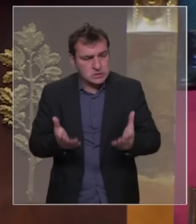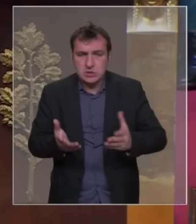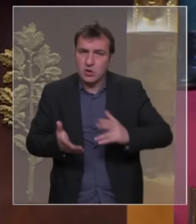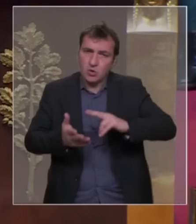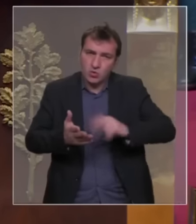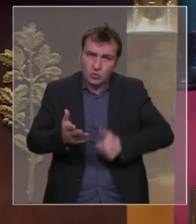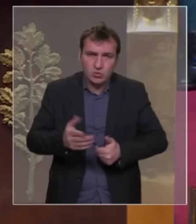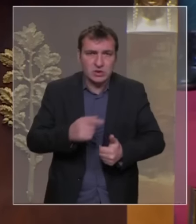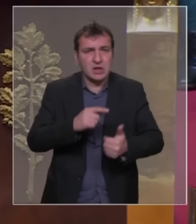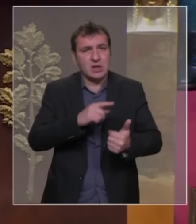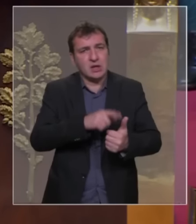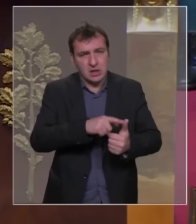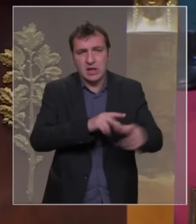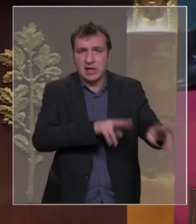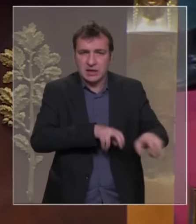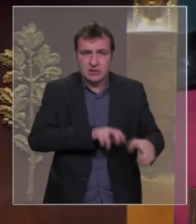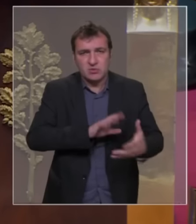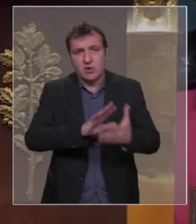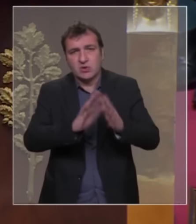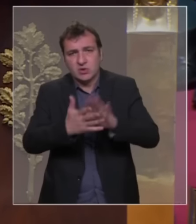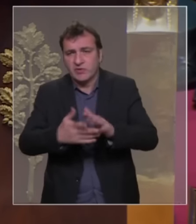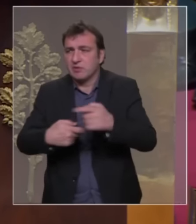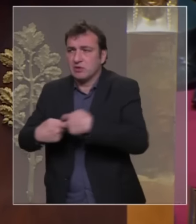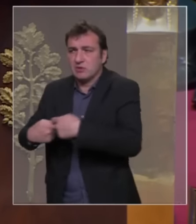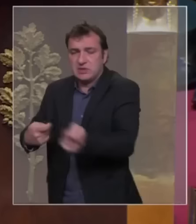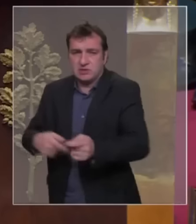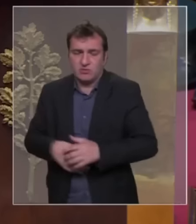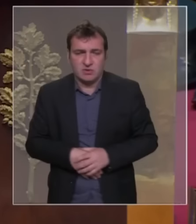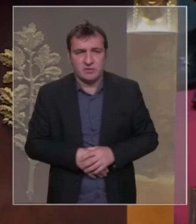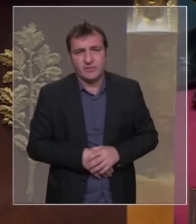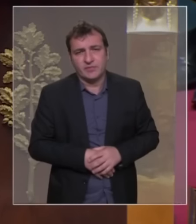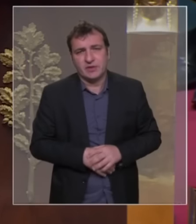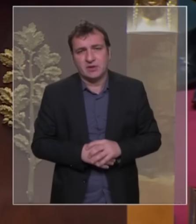agriculteurs, transformateurs et distributeurs. Pour relever,